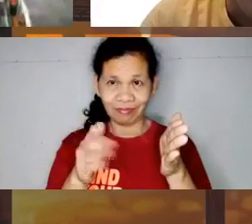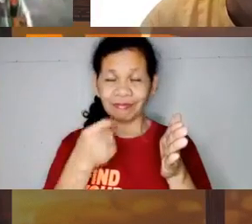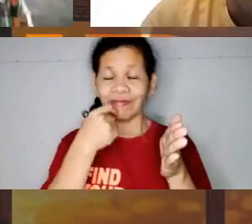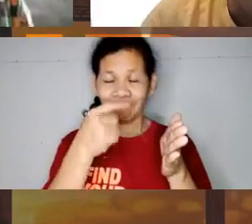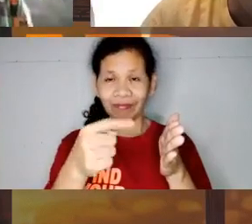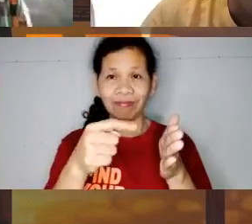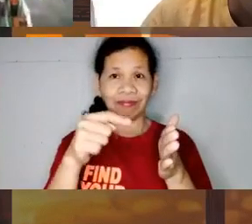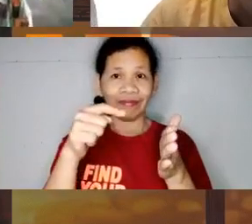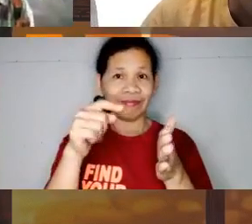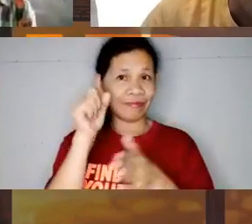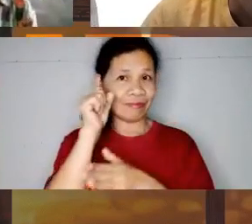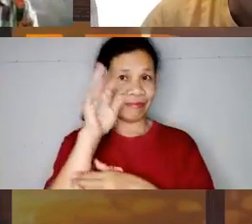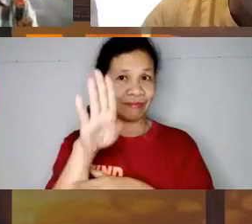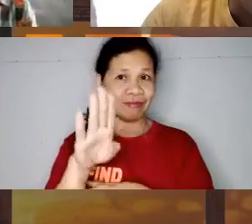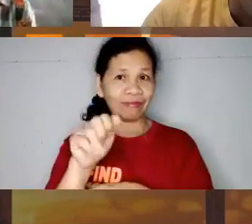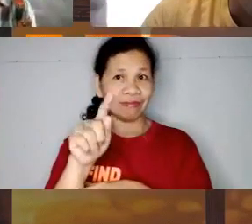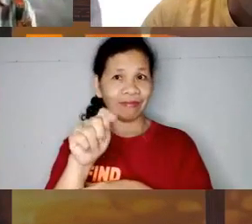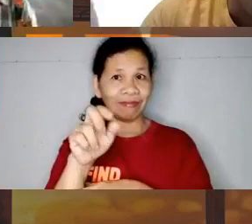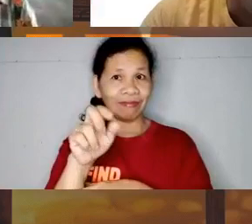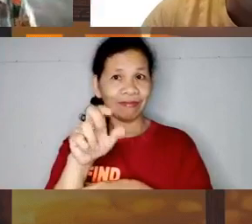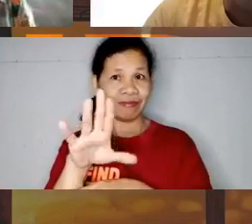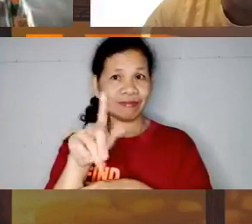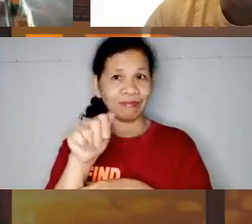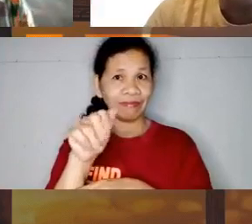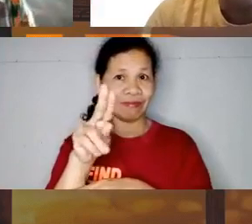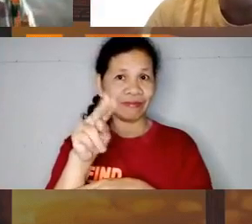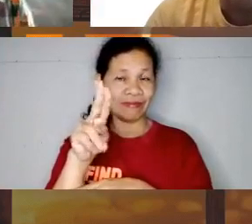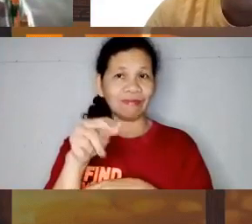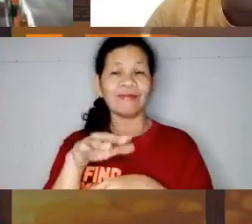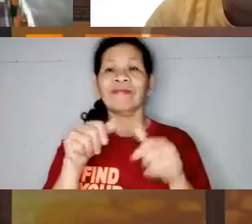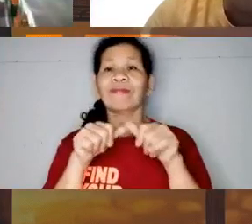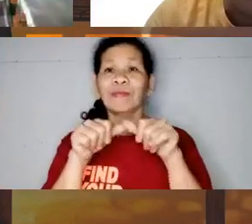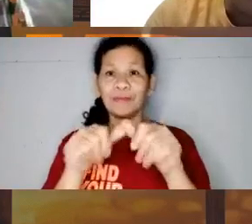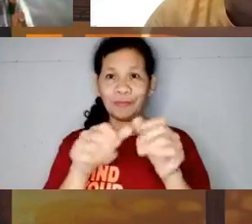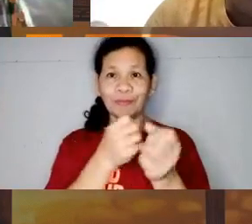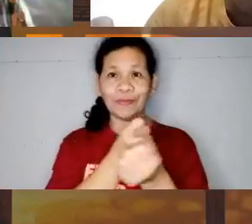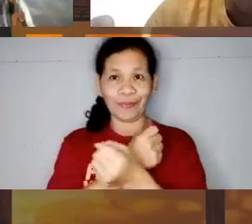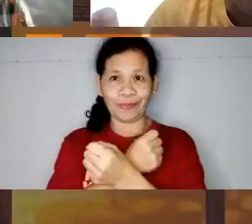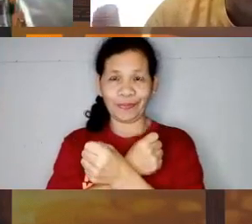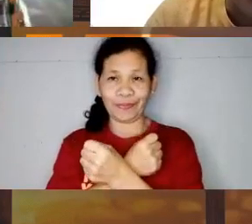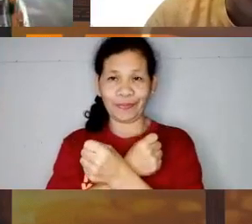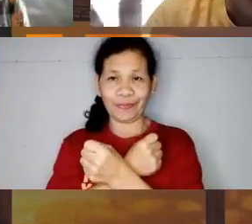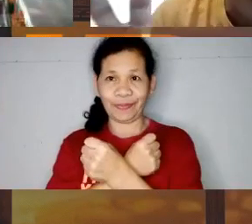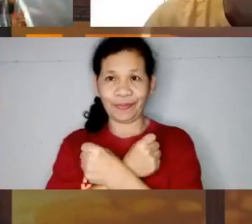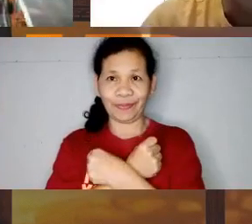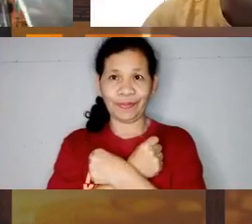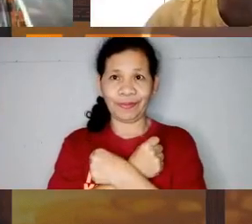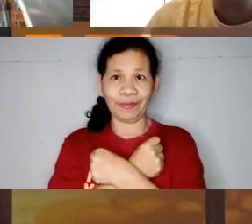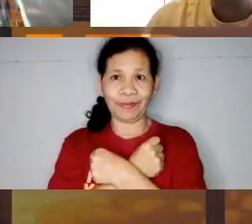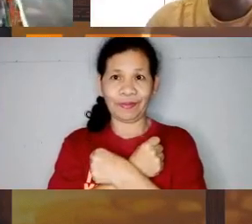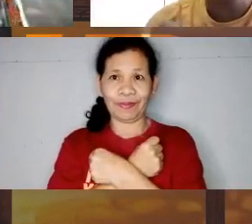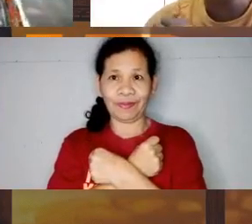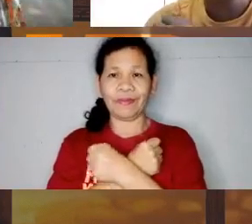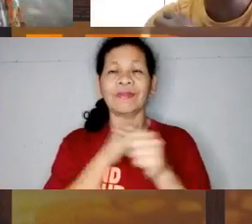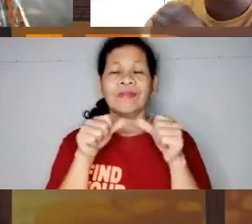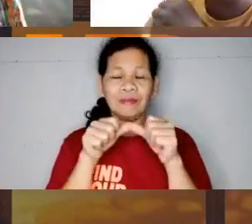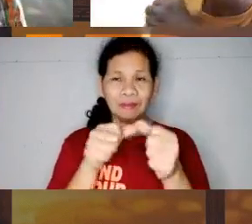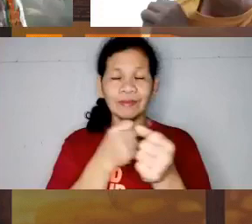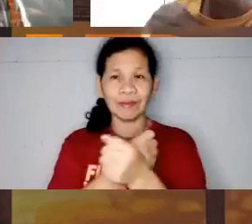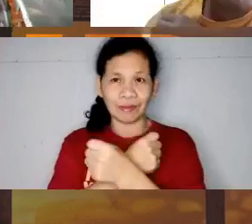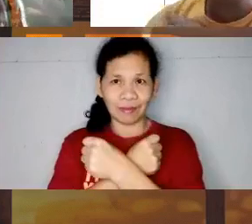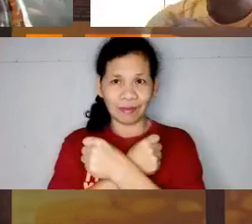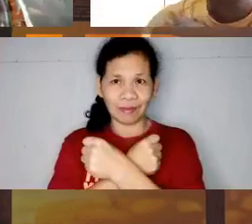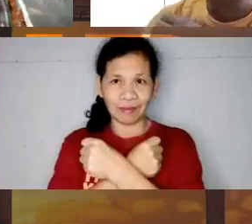na yung tinatawag na dito yung infinite love, yung walang hanggang pag-ibig.